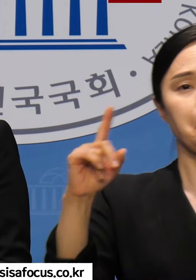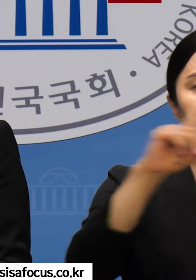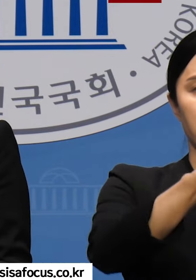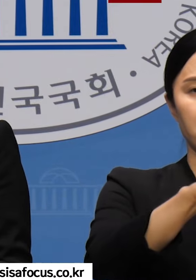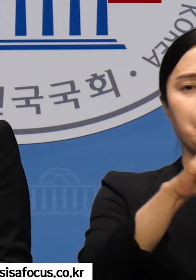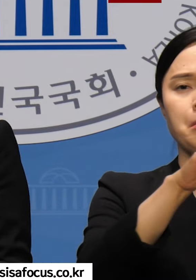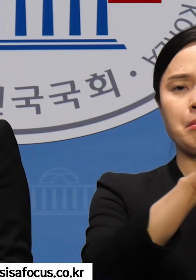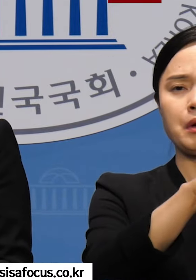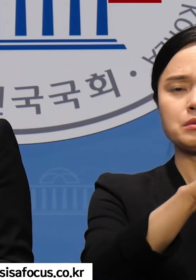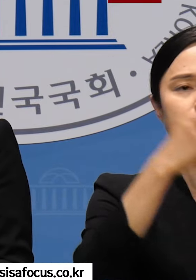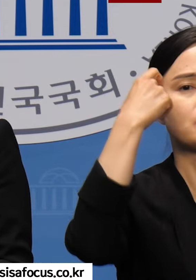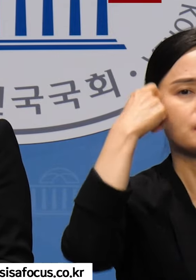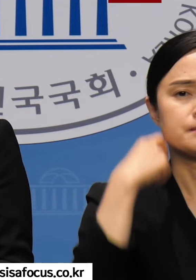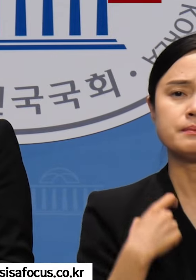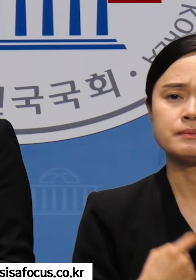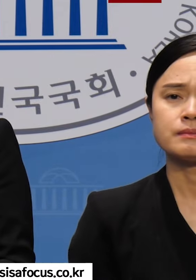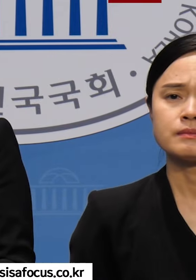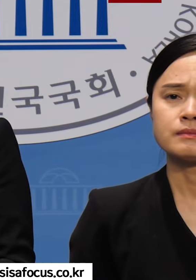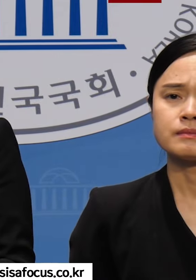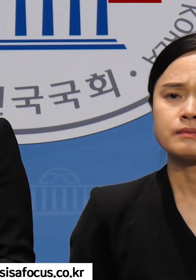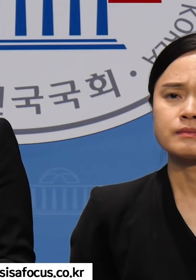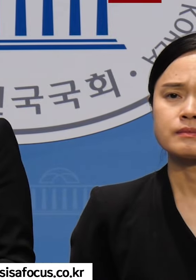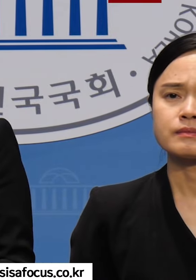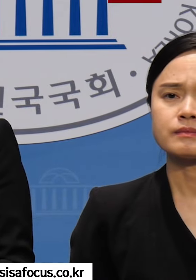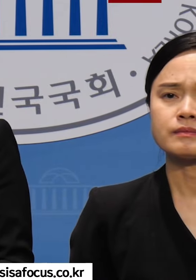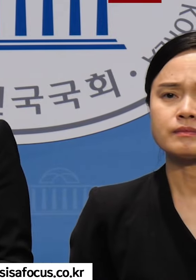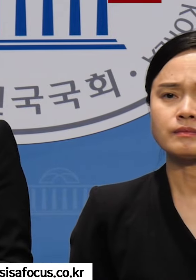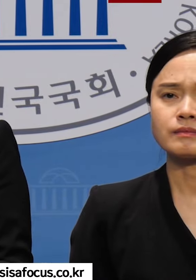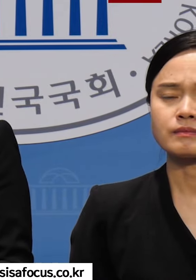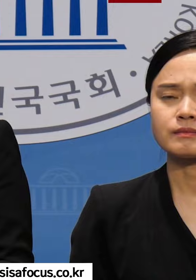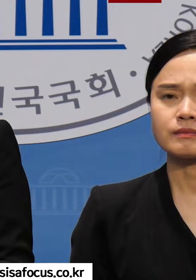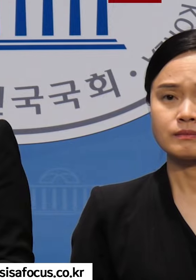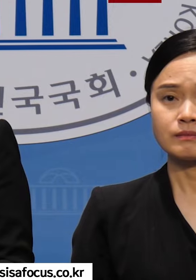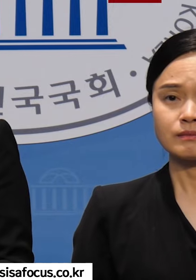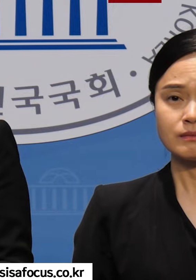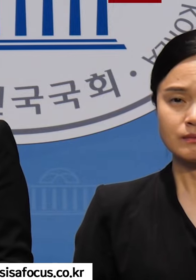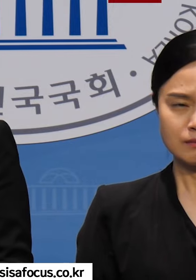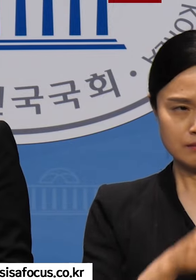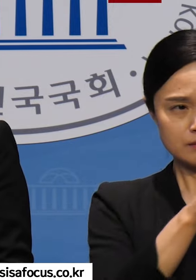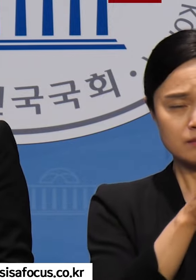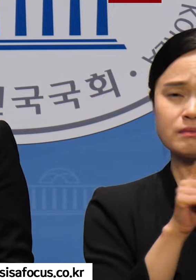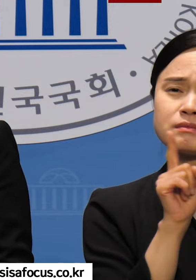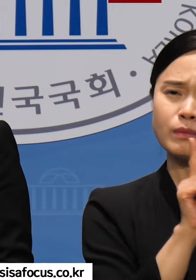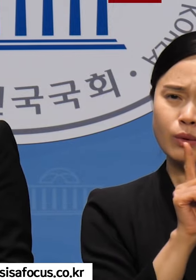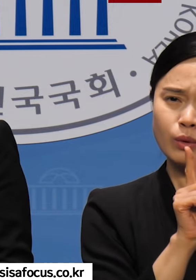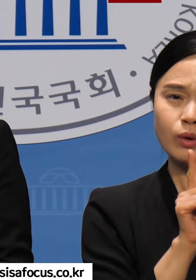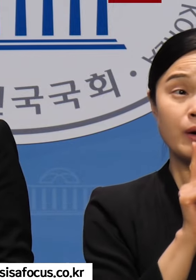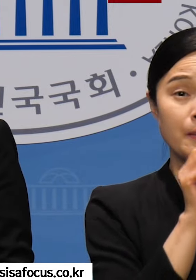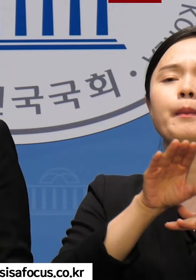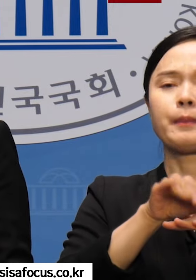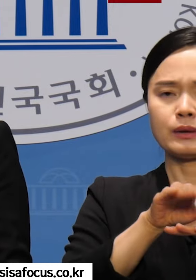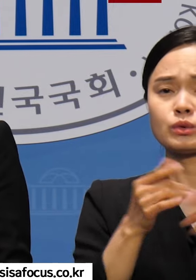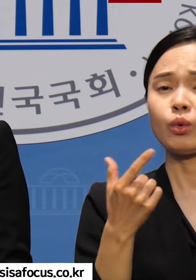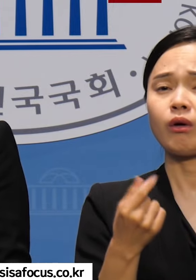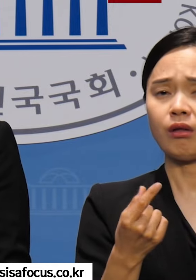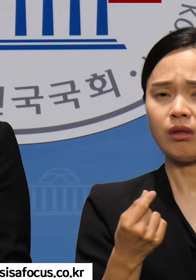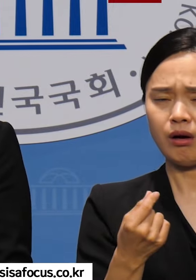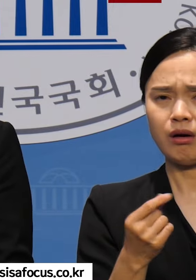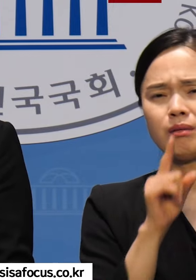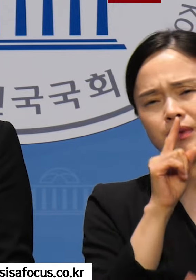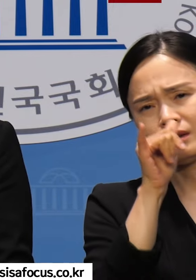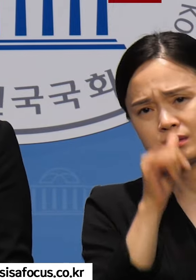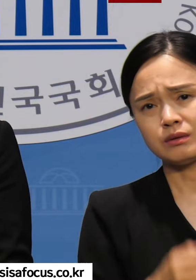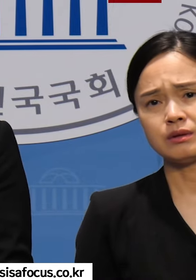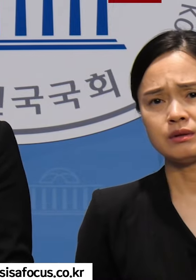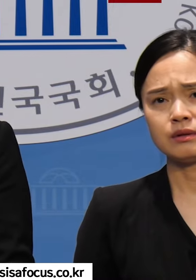지경입니다. 이러니 조선중앙TV 서울중계소라는 비난을 받는 것 아니겠습니까? 전 국민의